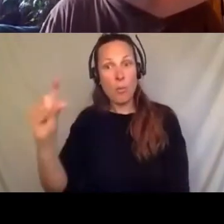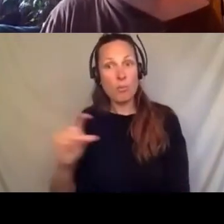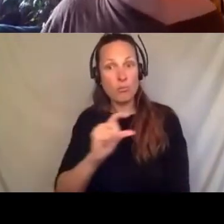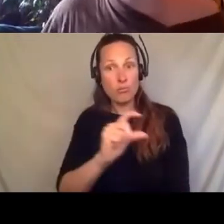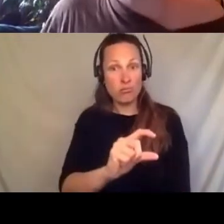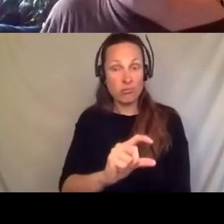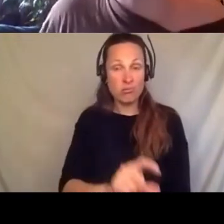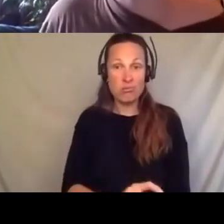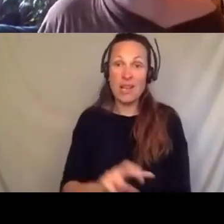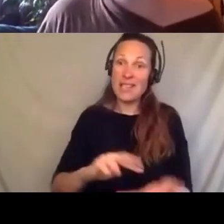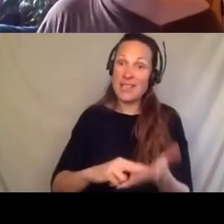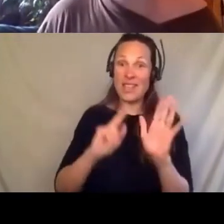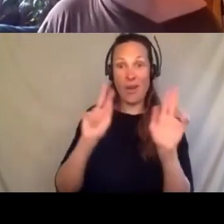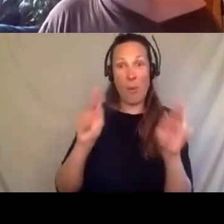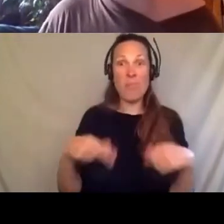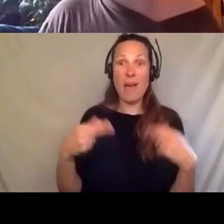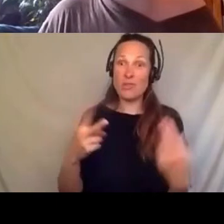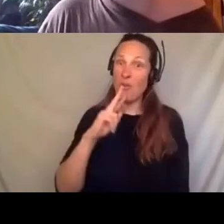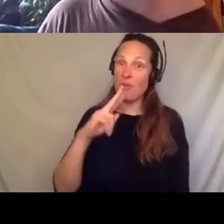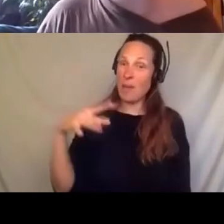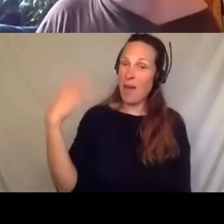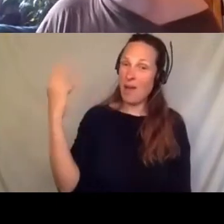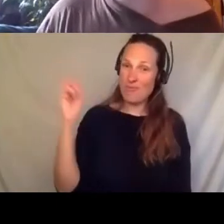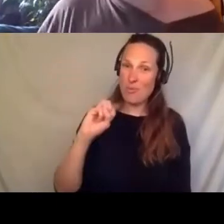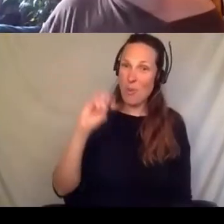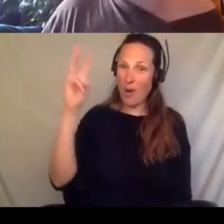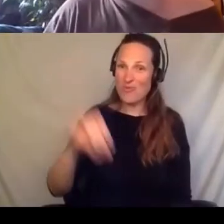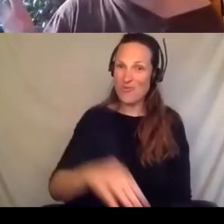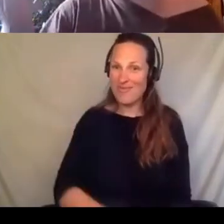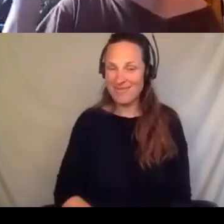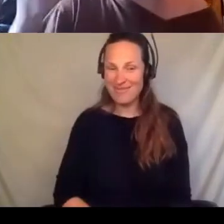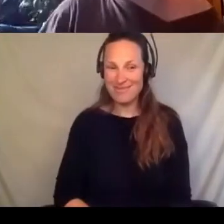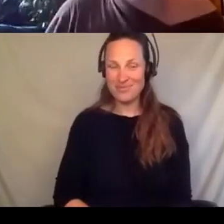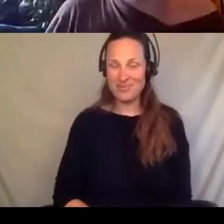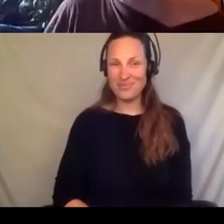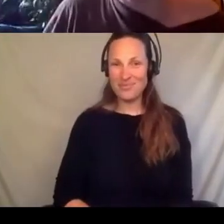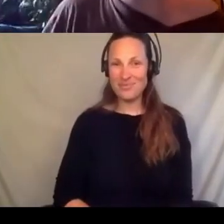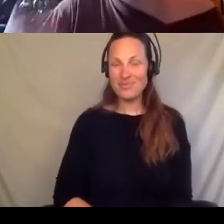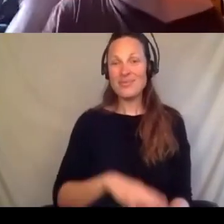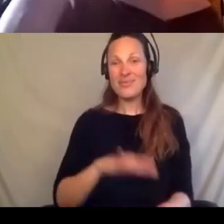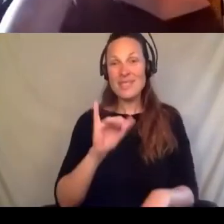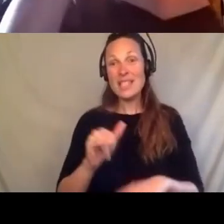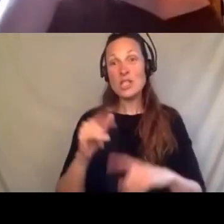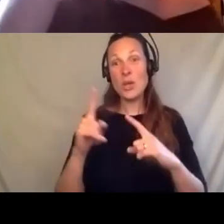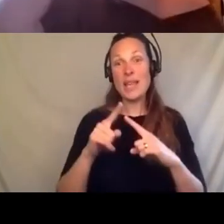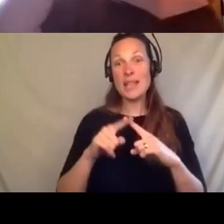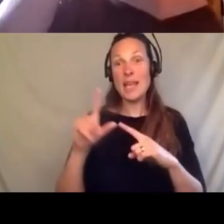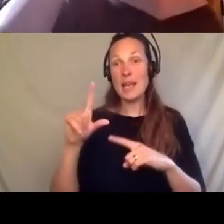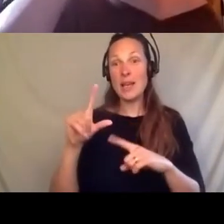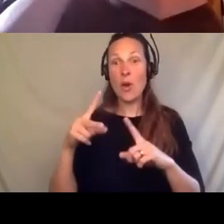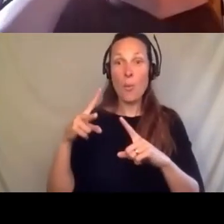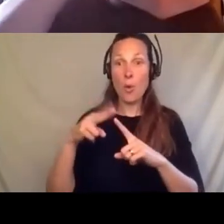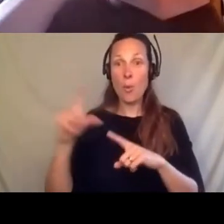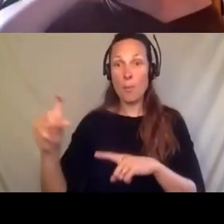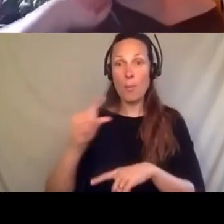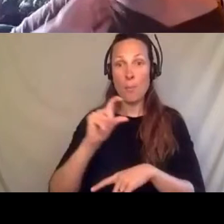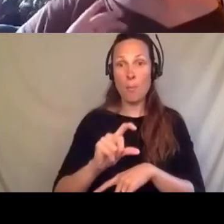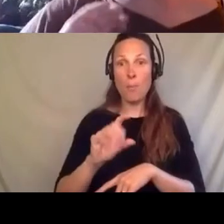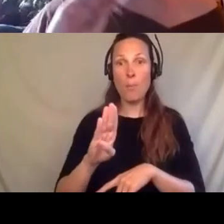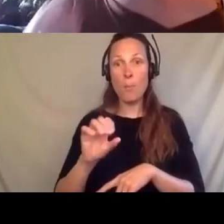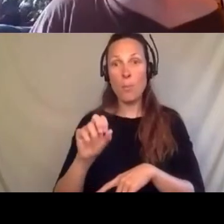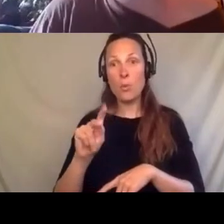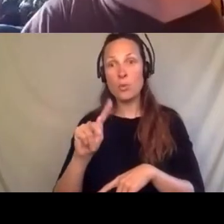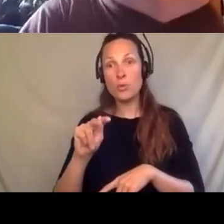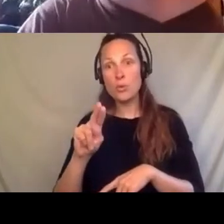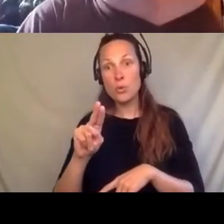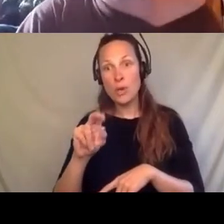Alors, la nature est très généreuse. Je n'arrêterai jamais de le répéter. Donc, c'est ça pour le bouturage. C'est une technique à